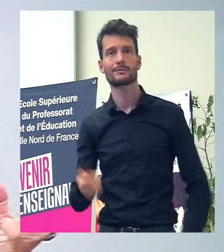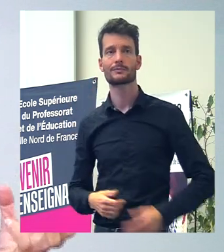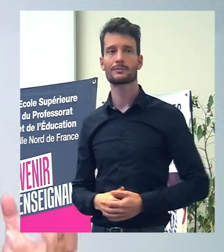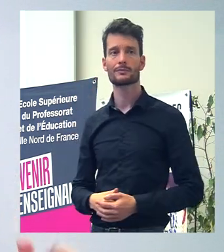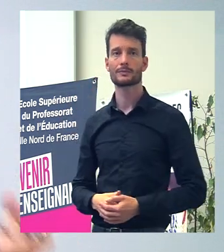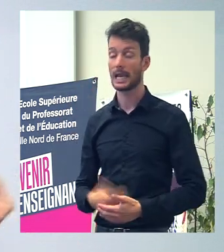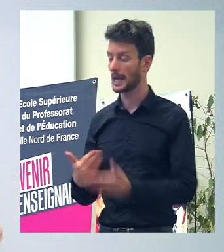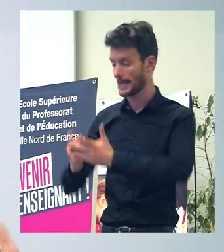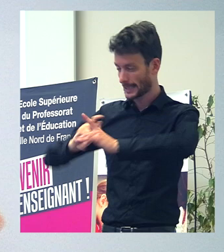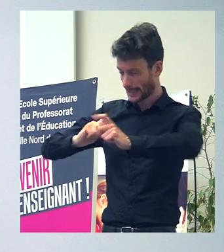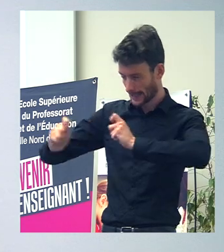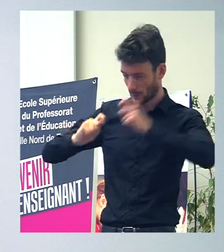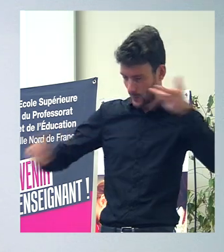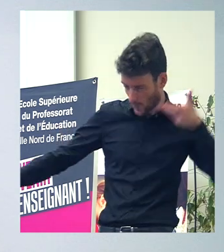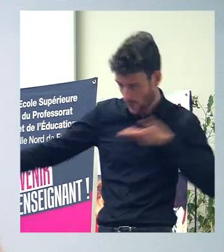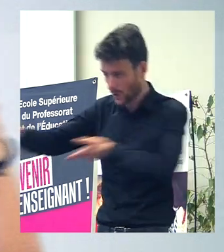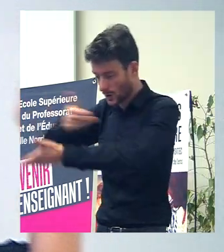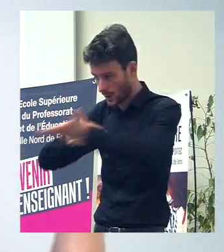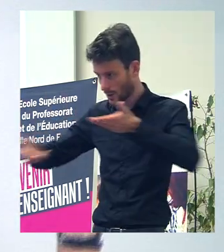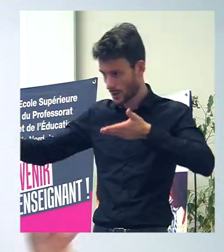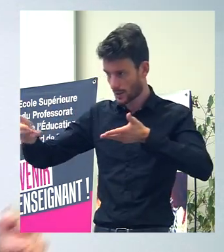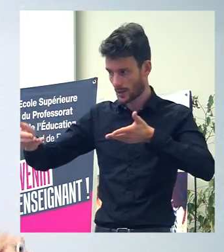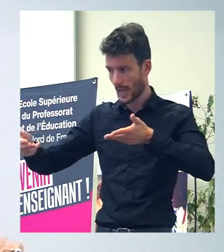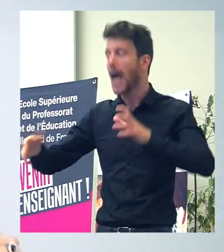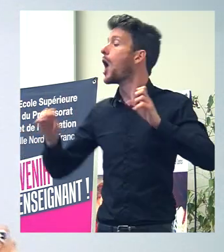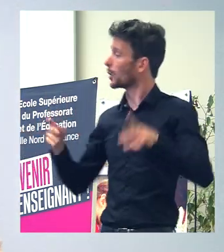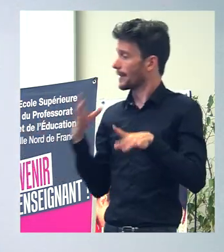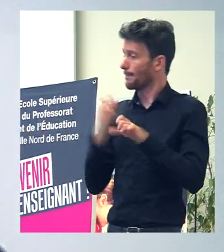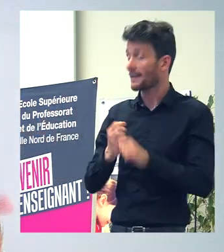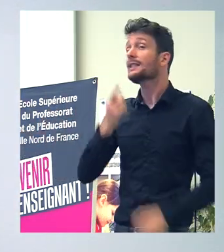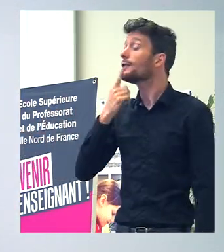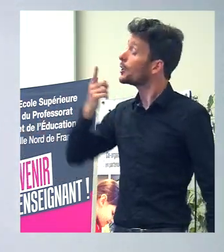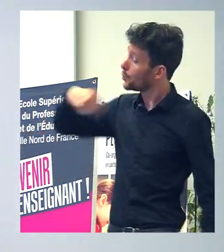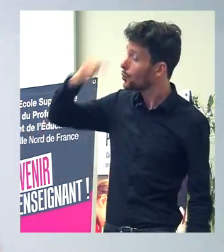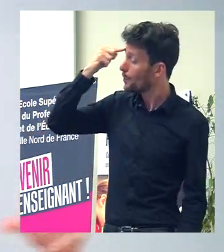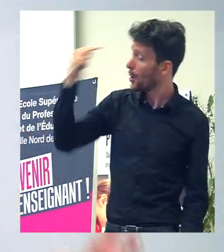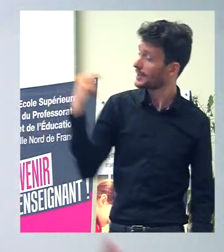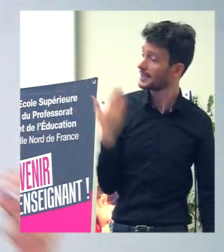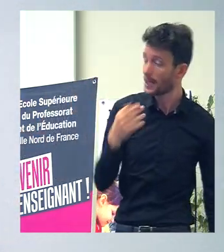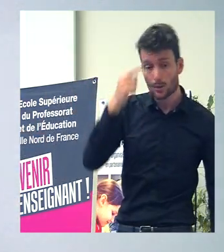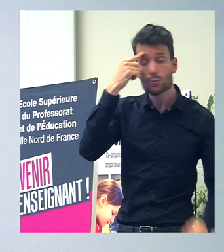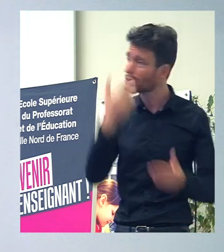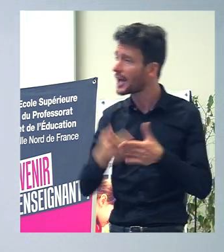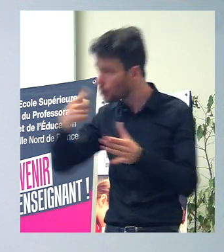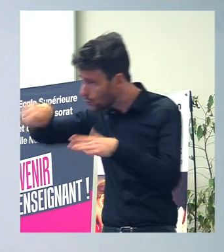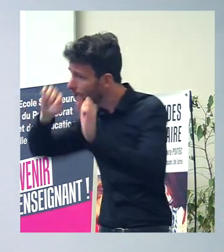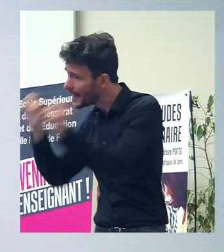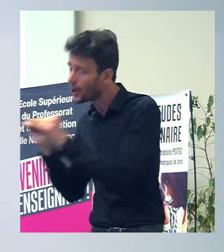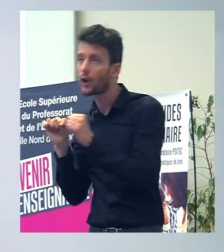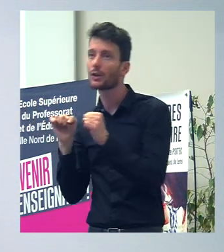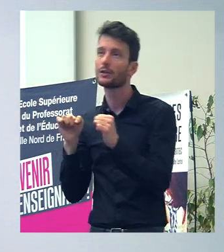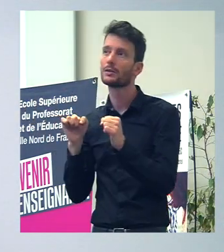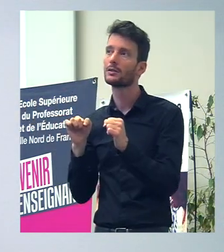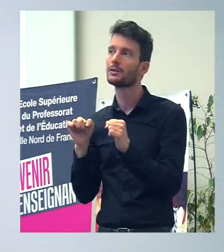on va à chaque moment... Ah, donc nous pensons que... Sur ce point-là, nous sommes d'accord. On va plutôt